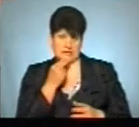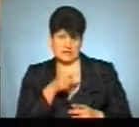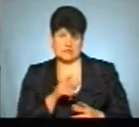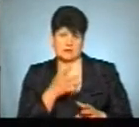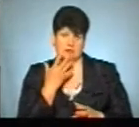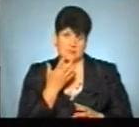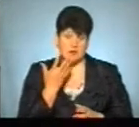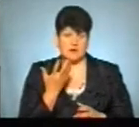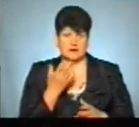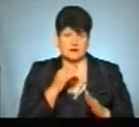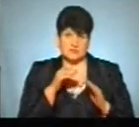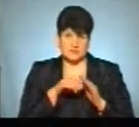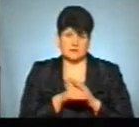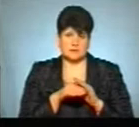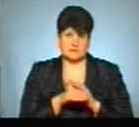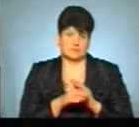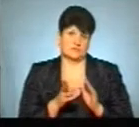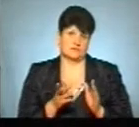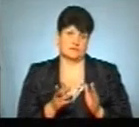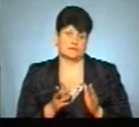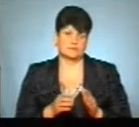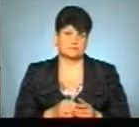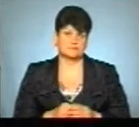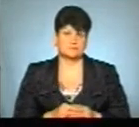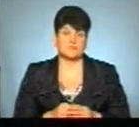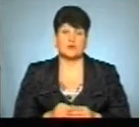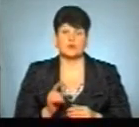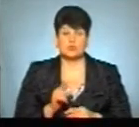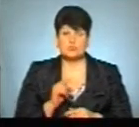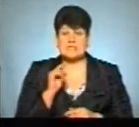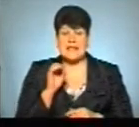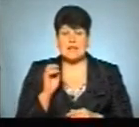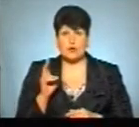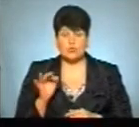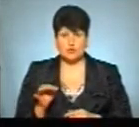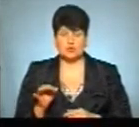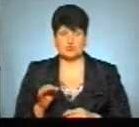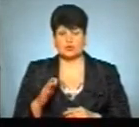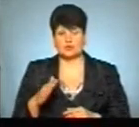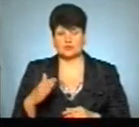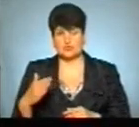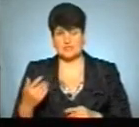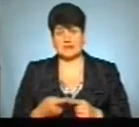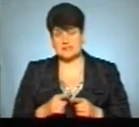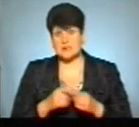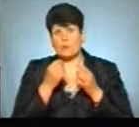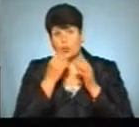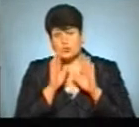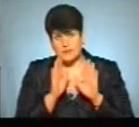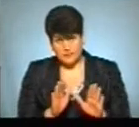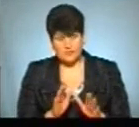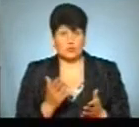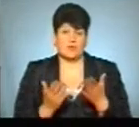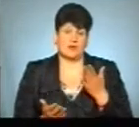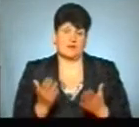тепла чи від спеки, від сонця ховатися. Тому з екологічної точки зору це явище абсолютно позитивне, але з точки зору